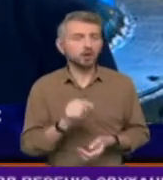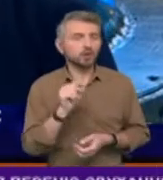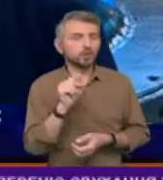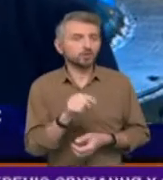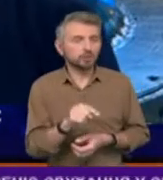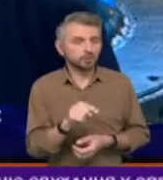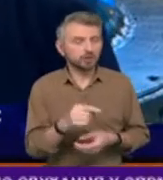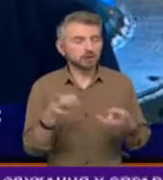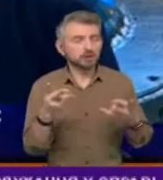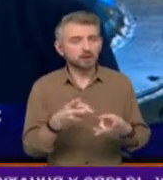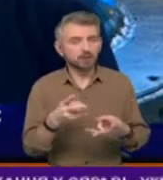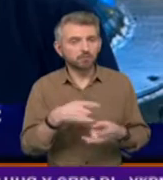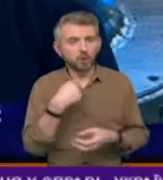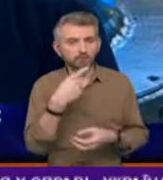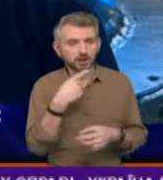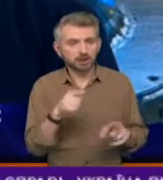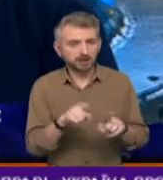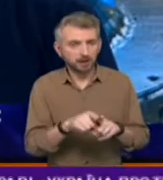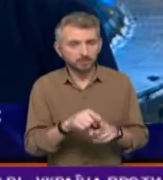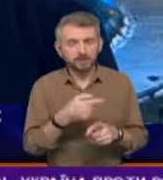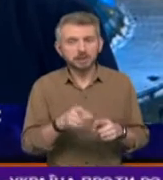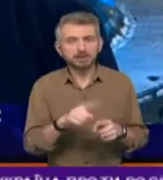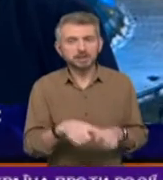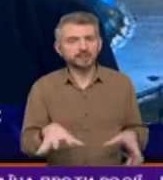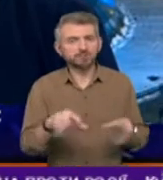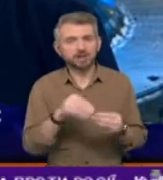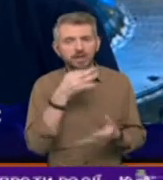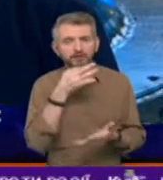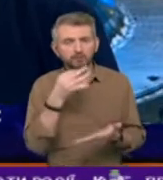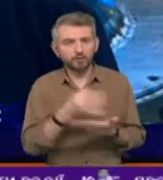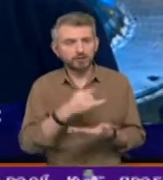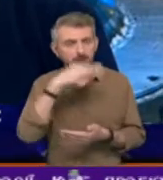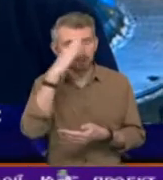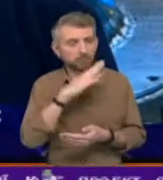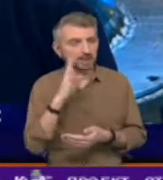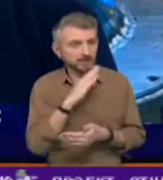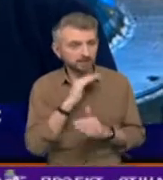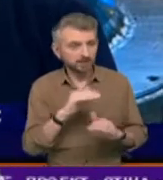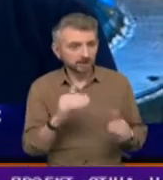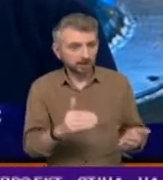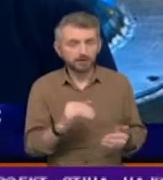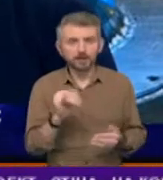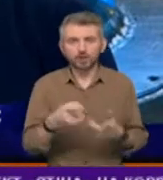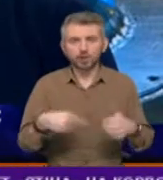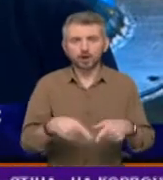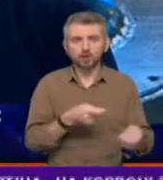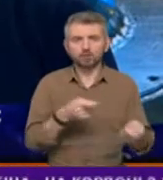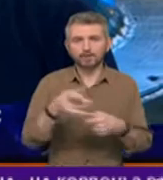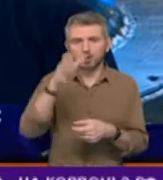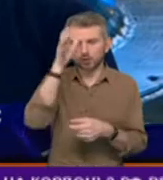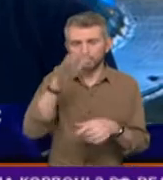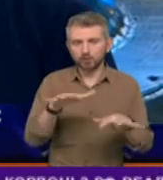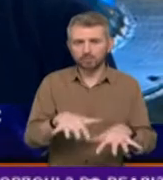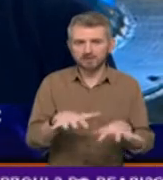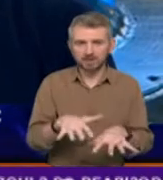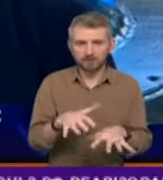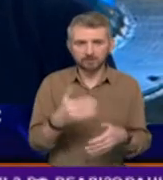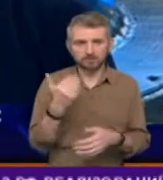Повертаємося в студію. Я щиро дякую кожному з вас, хто разом з нами. Це прямий ефір телеканалу «Київ». Проект називається «Київ Лайф». Мене звуть Василь Климчук. І ще в нас